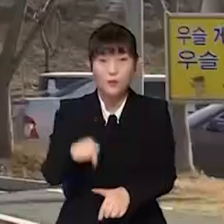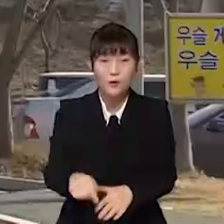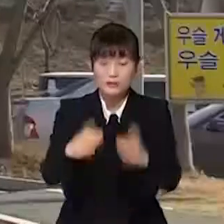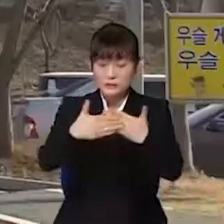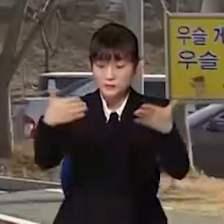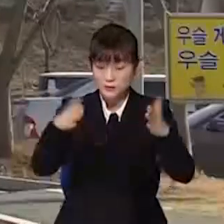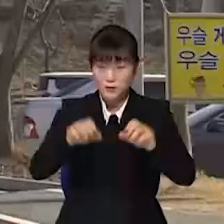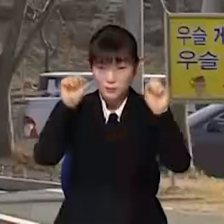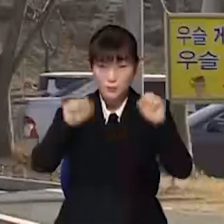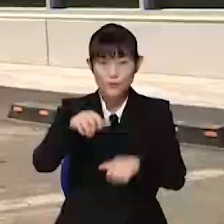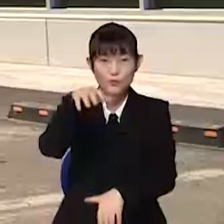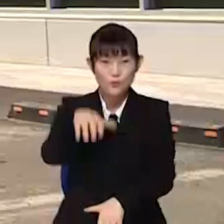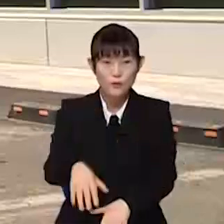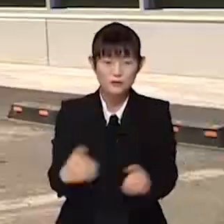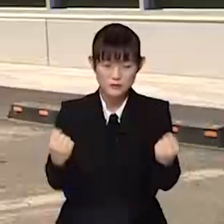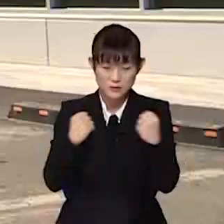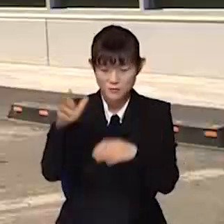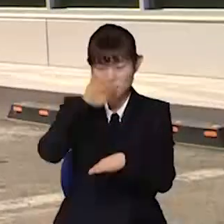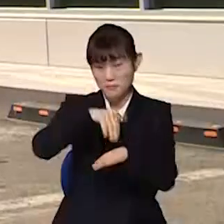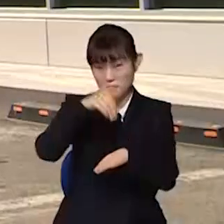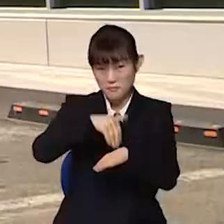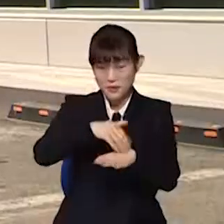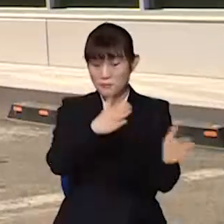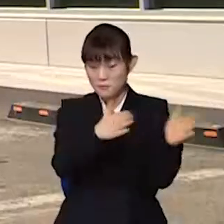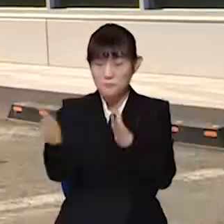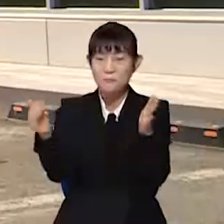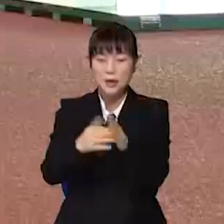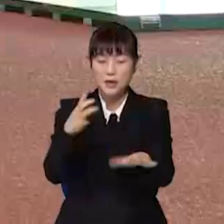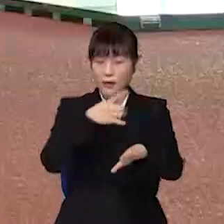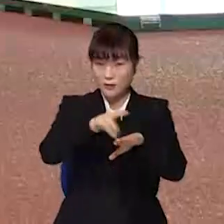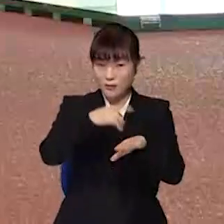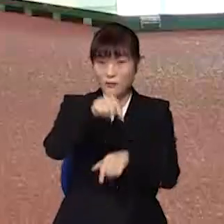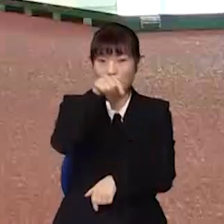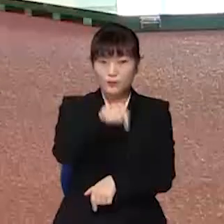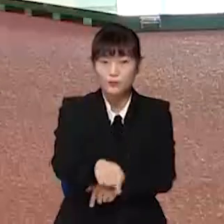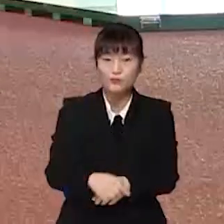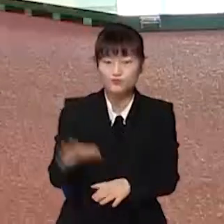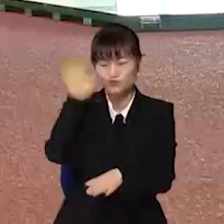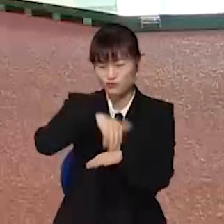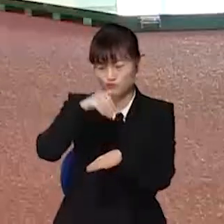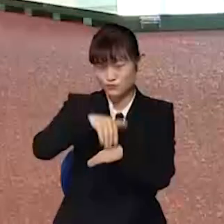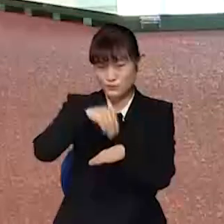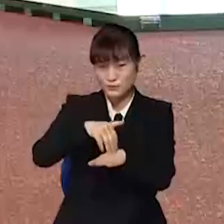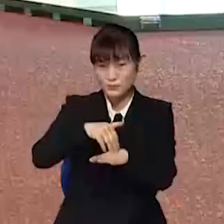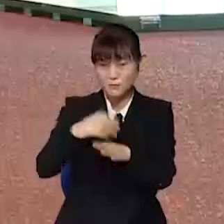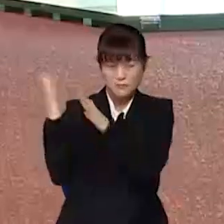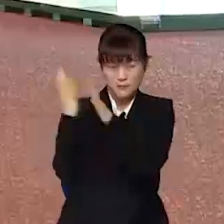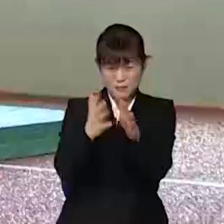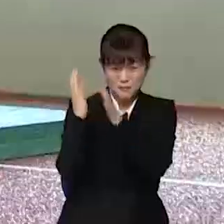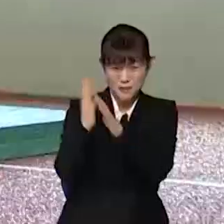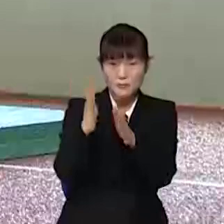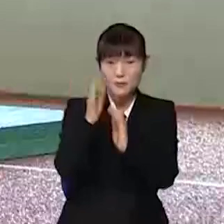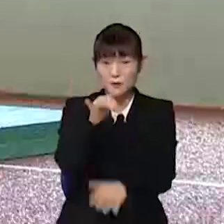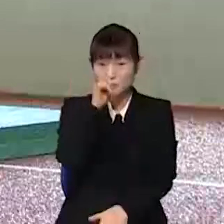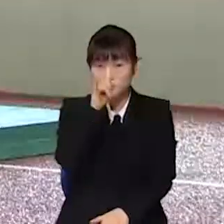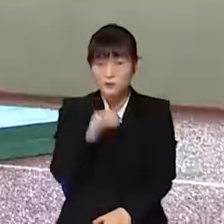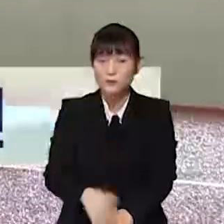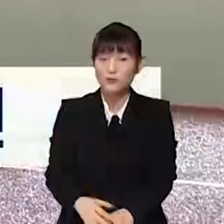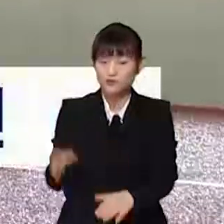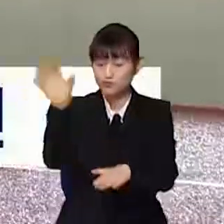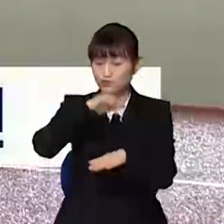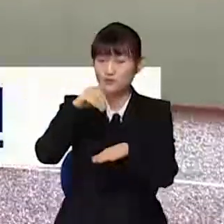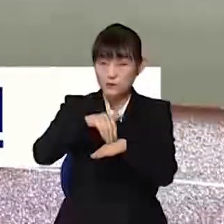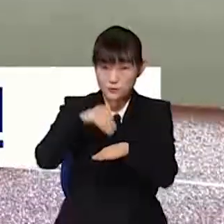규격의 실내체육관, 체력단련장까지 갖춘 해남도 전지훈련지로 북새통입니다. 훈련장 제공은